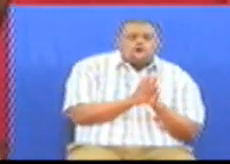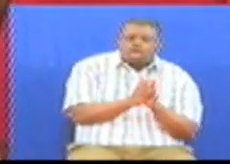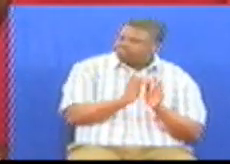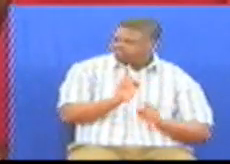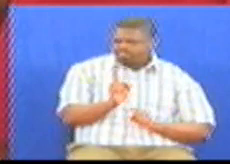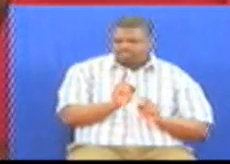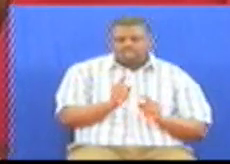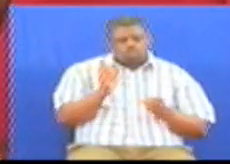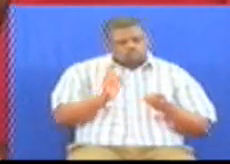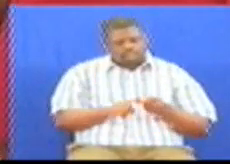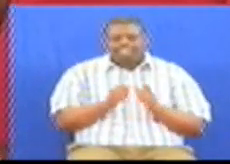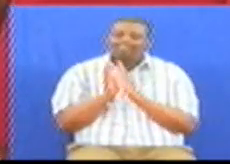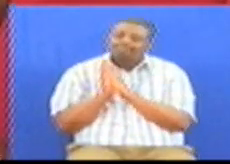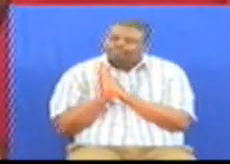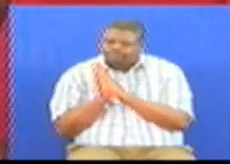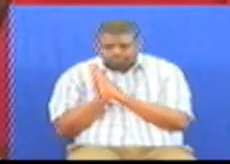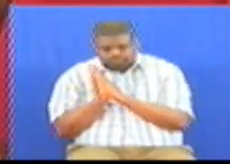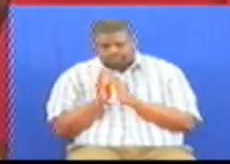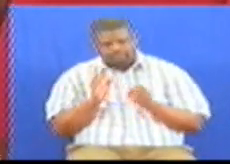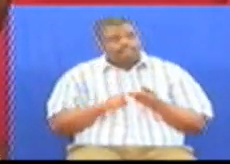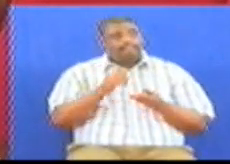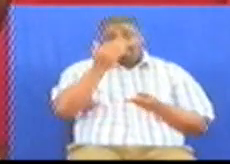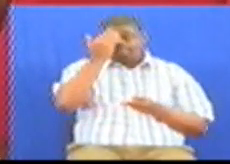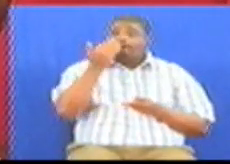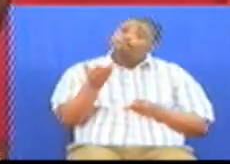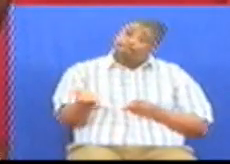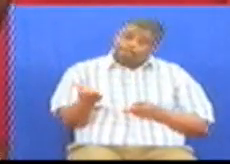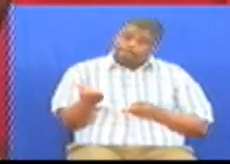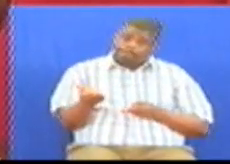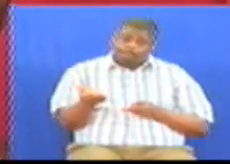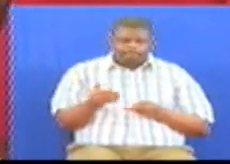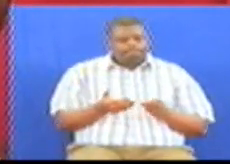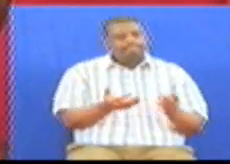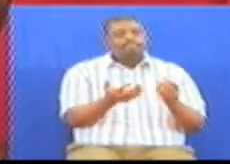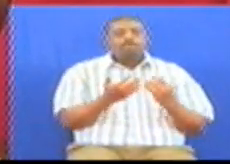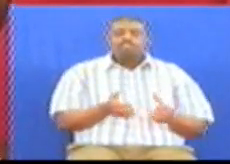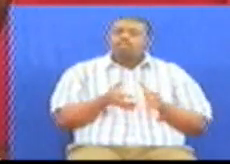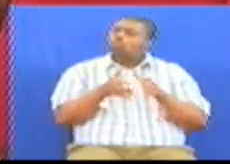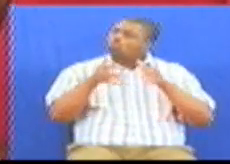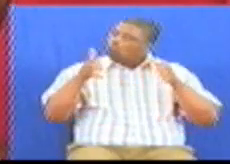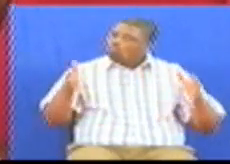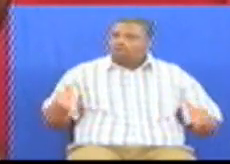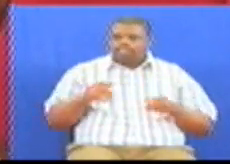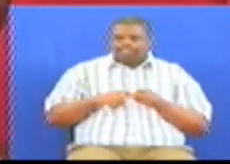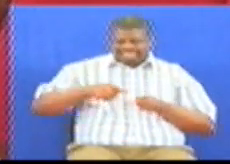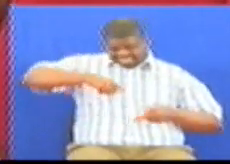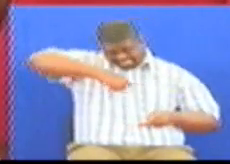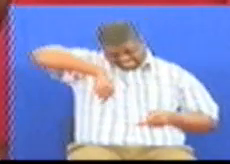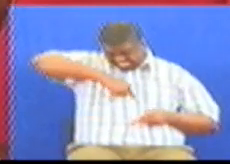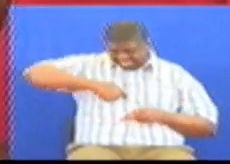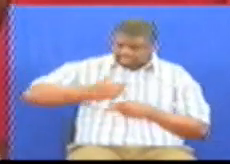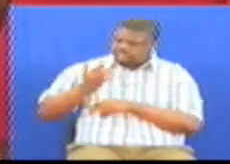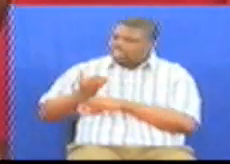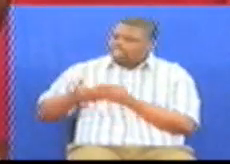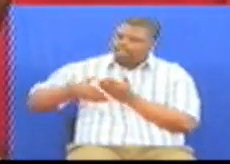ni kuwashukuruni sana. Najua mahitaji ni makubwa. Sisi mmetujengea